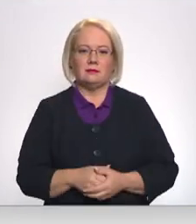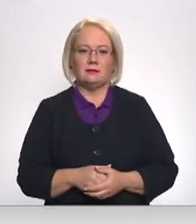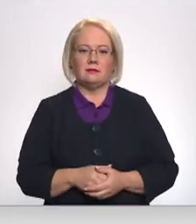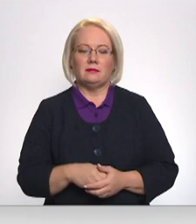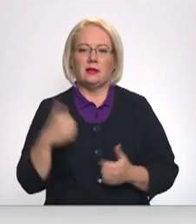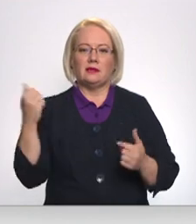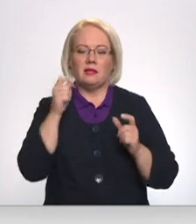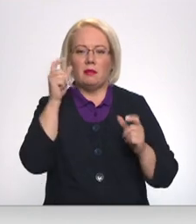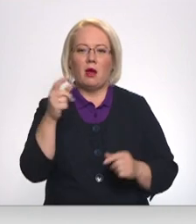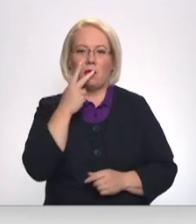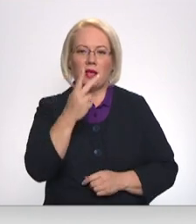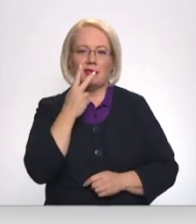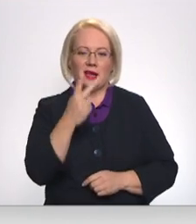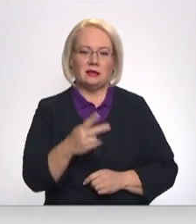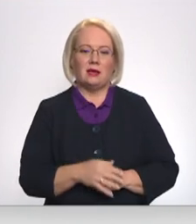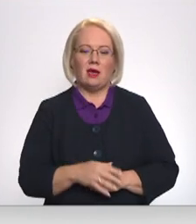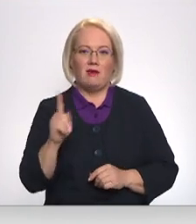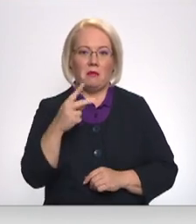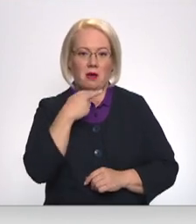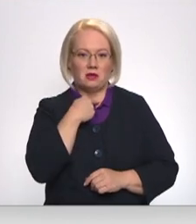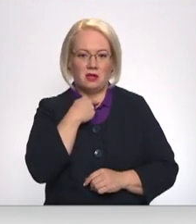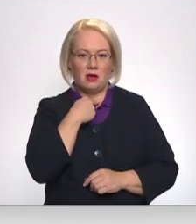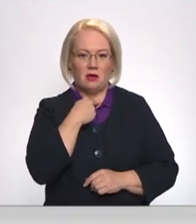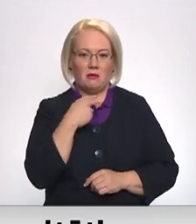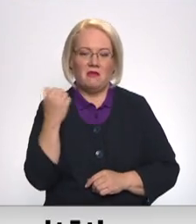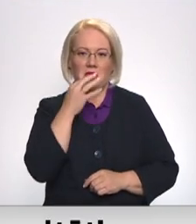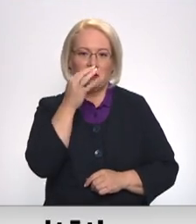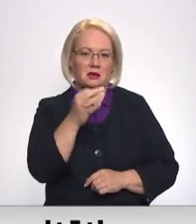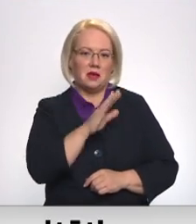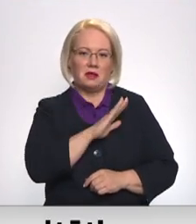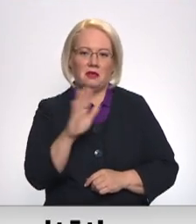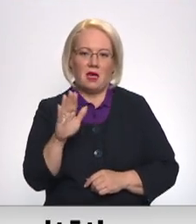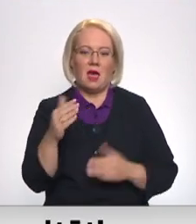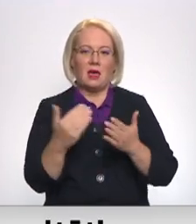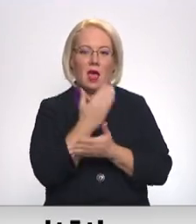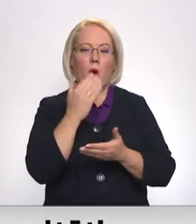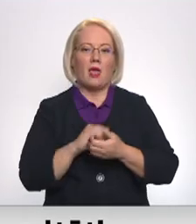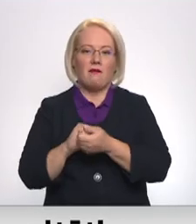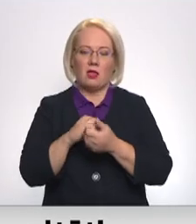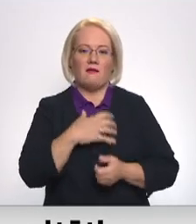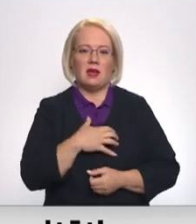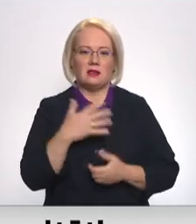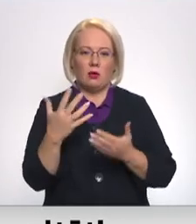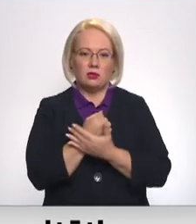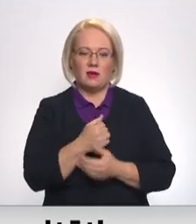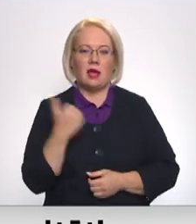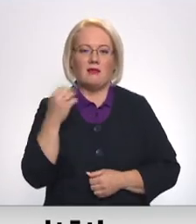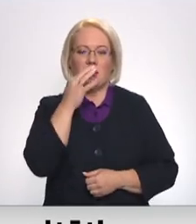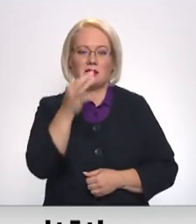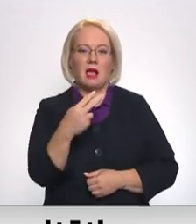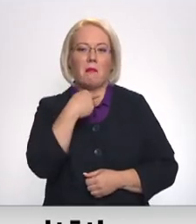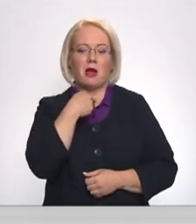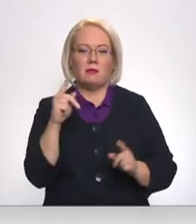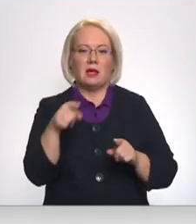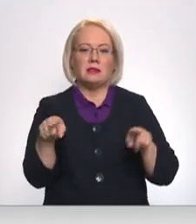Un, vai ir kāda pārsteiguma? Nē. Nē, jauno vienotību vajadzēja vienot. Pārsteigums varbūt ir tas, ka tie